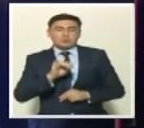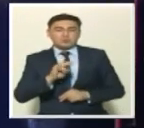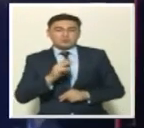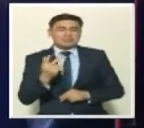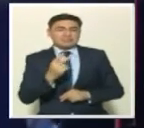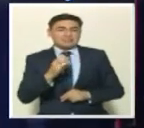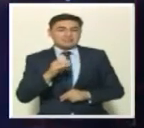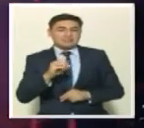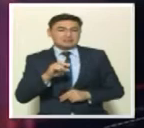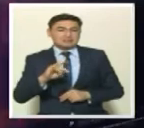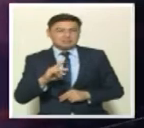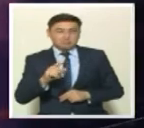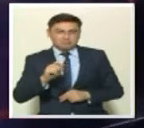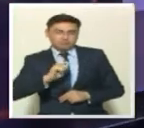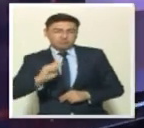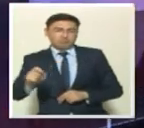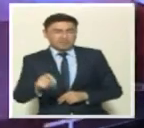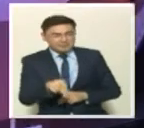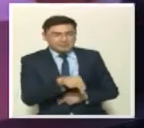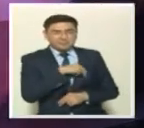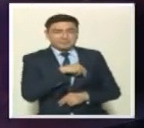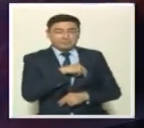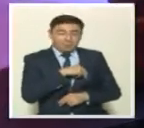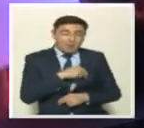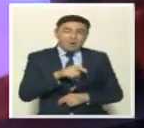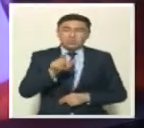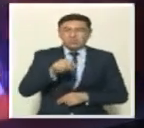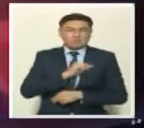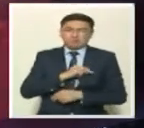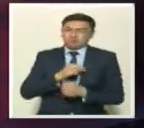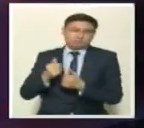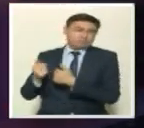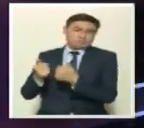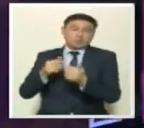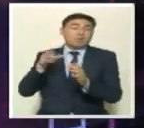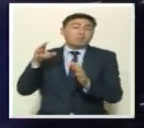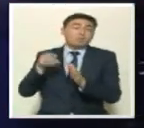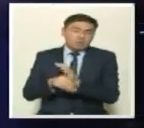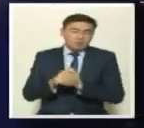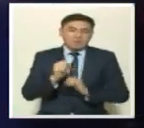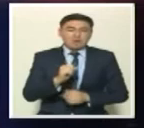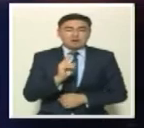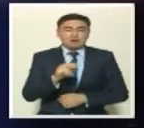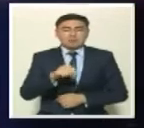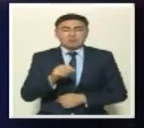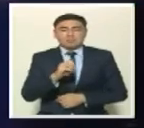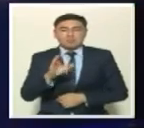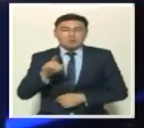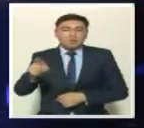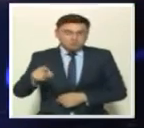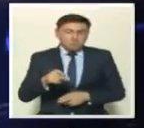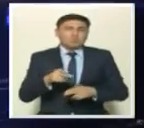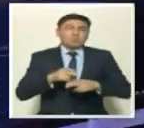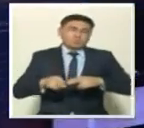визита в Мангистау президент страны наградил лучших работников различных сфер один из них идоликий акбаев слесарь-ремонтник государственного